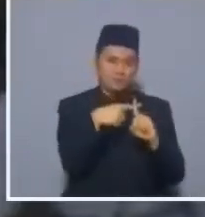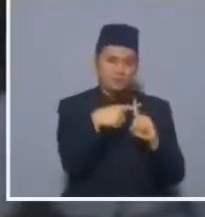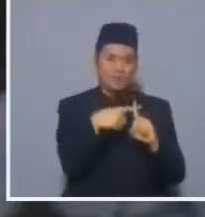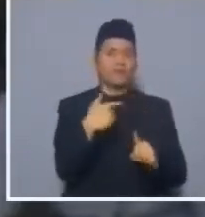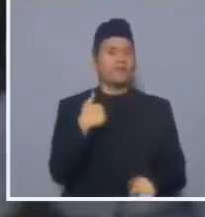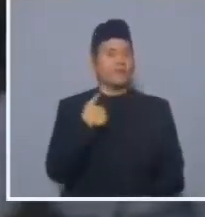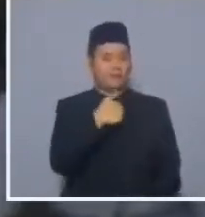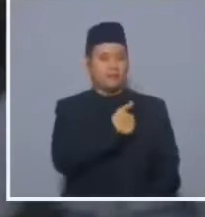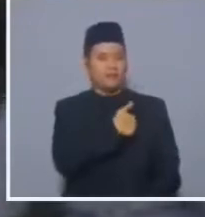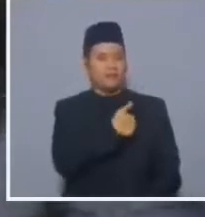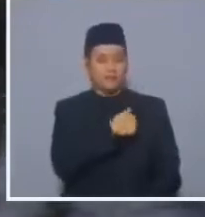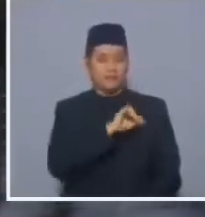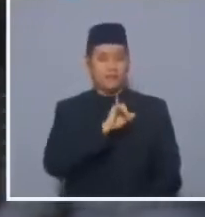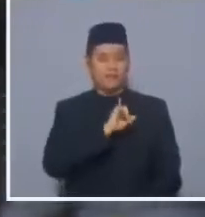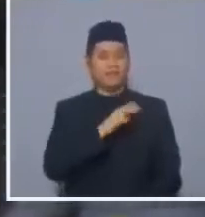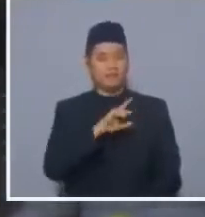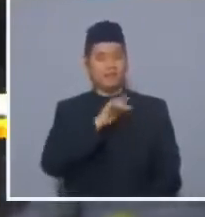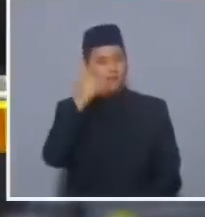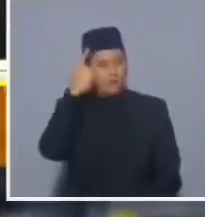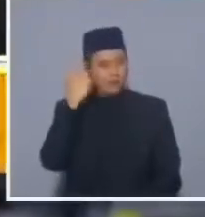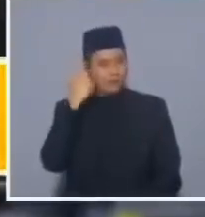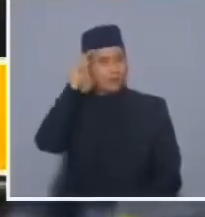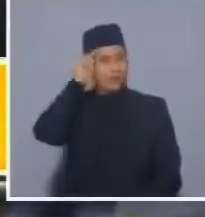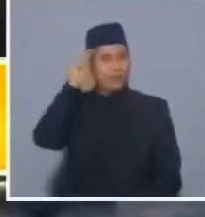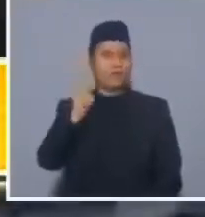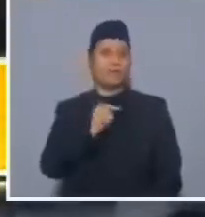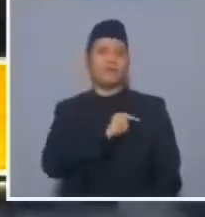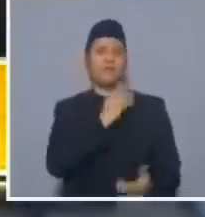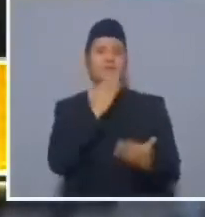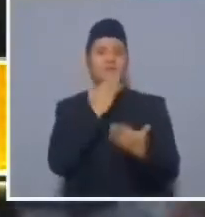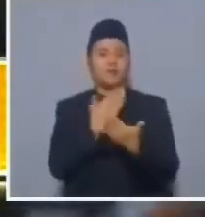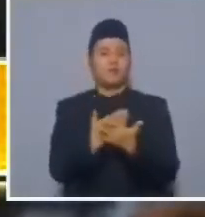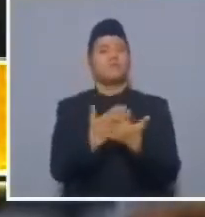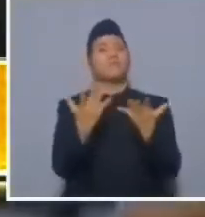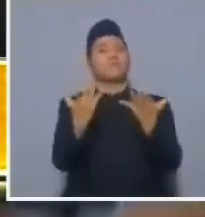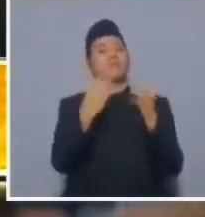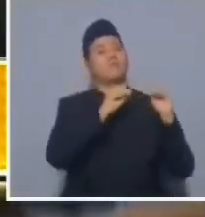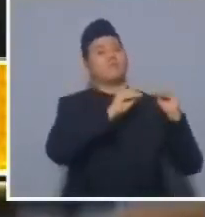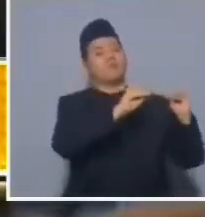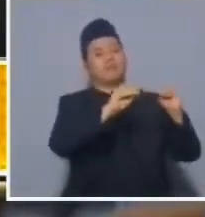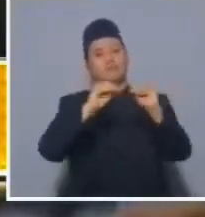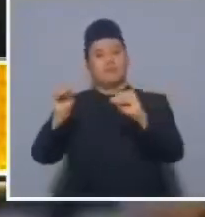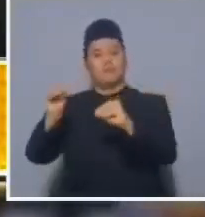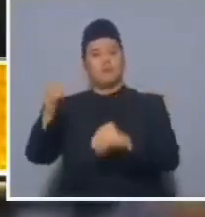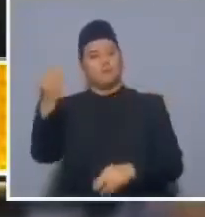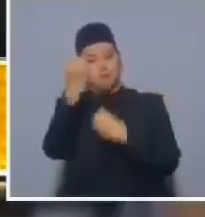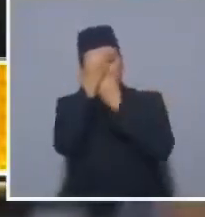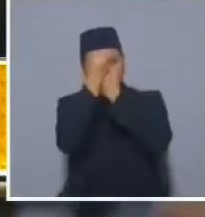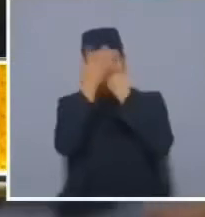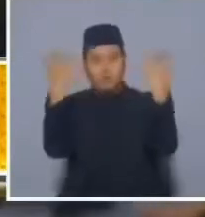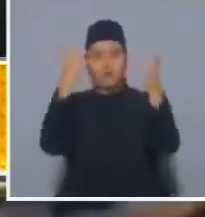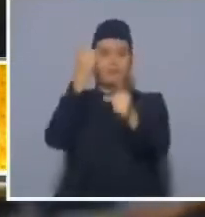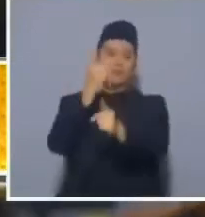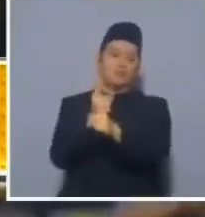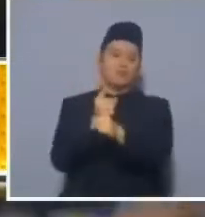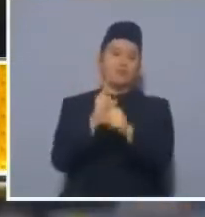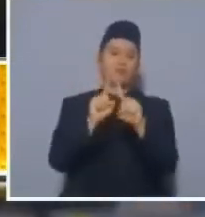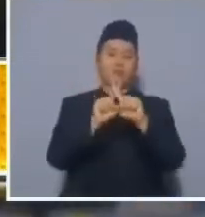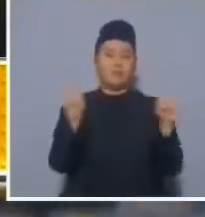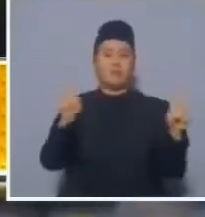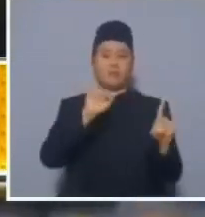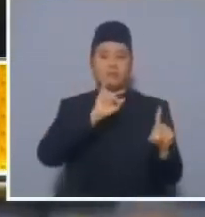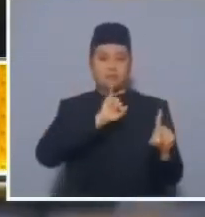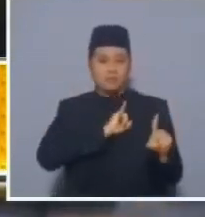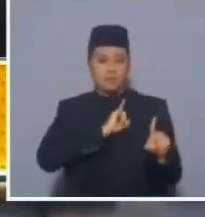yang influencer ini, niat mereka baik. Mereka cuba nak educate, mereka rasa itu adalah info yang betul. Tetapi saya